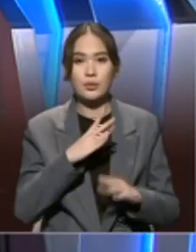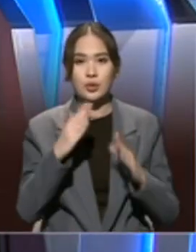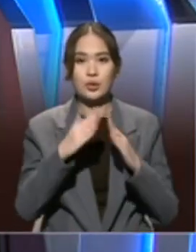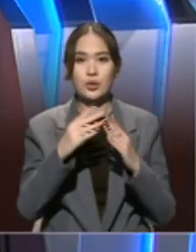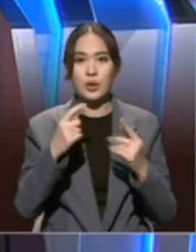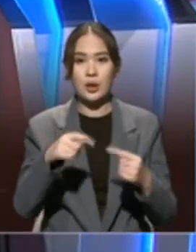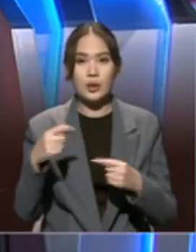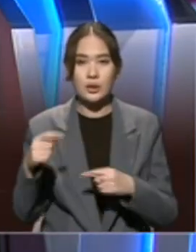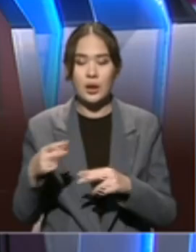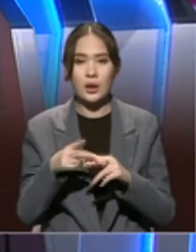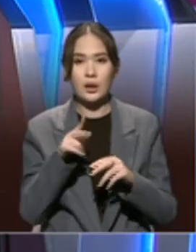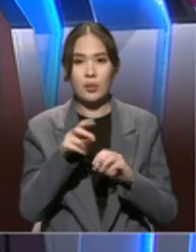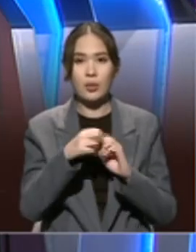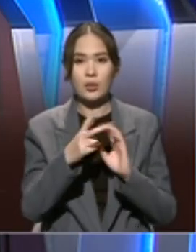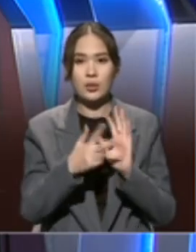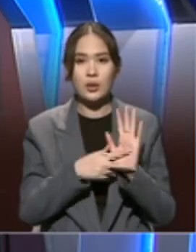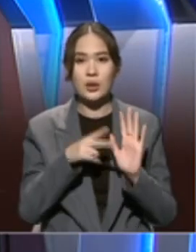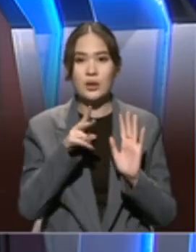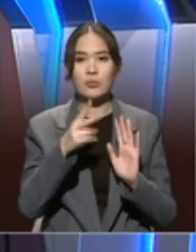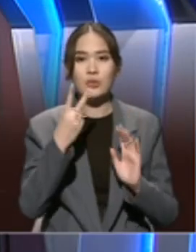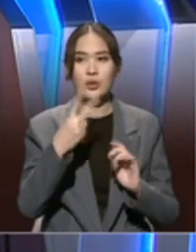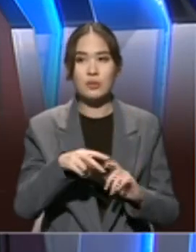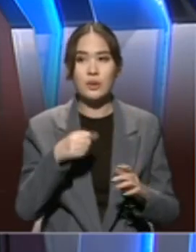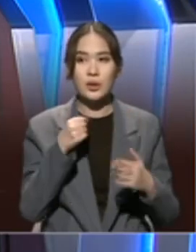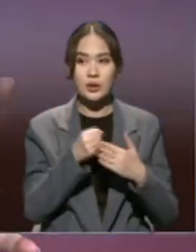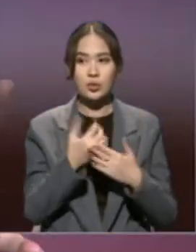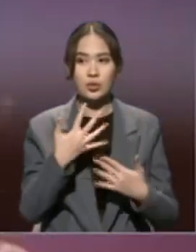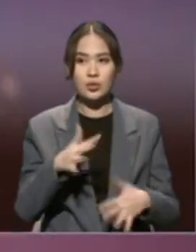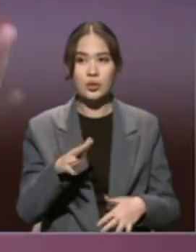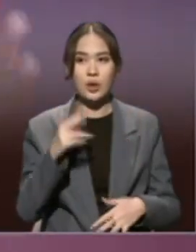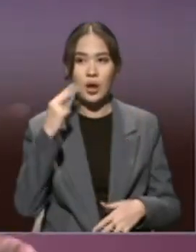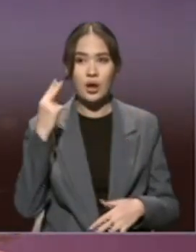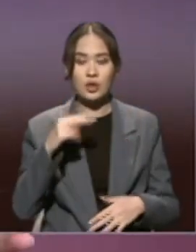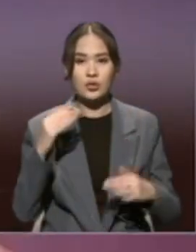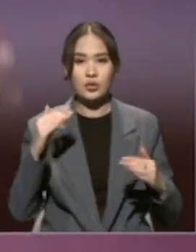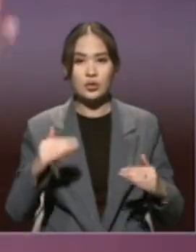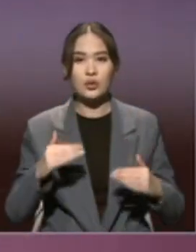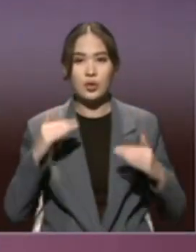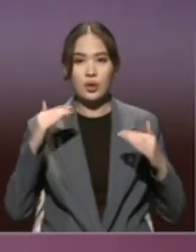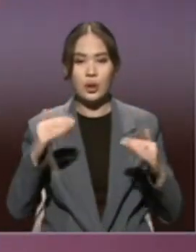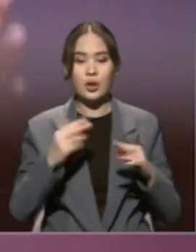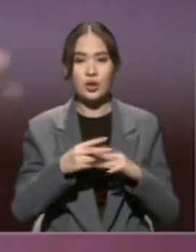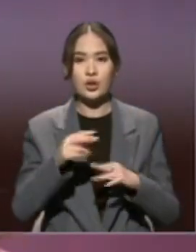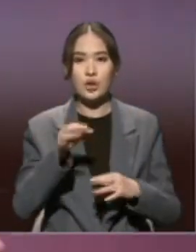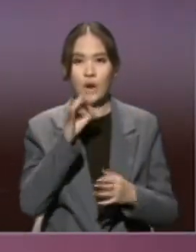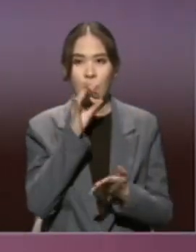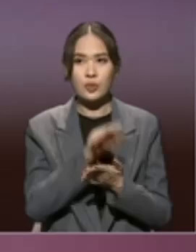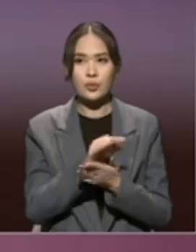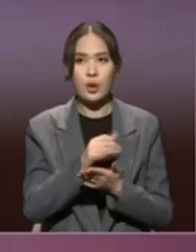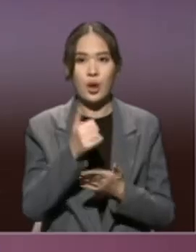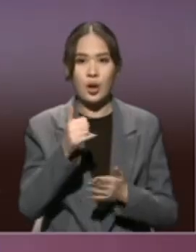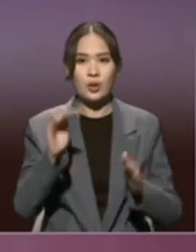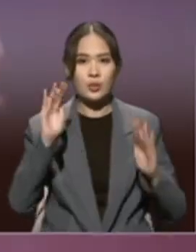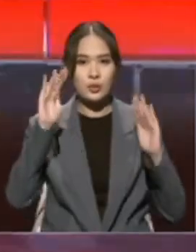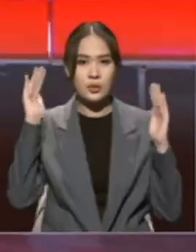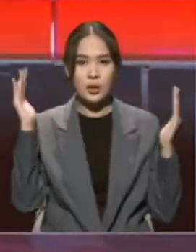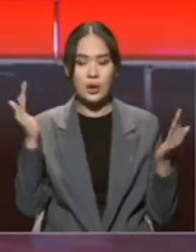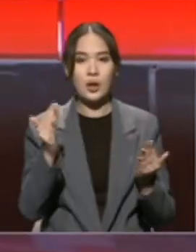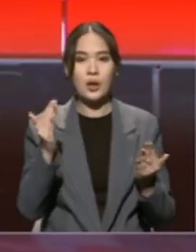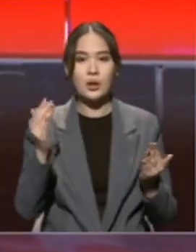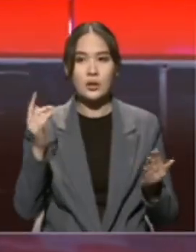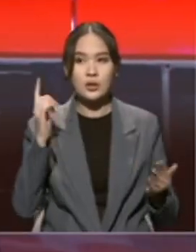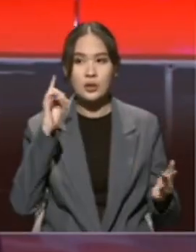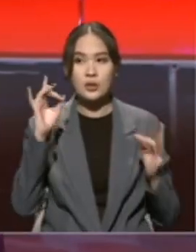Бізде 2018-2020-ға дейінгі үйлердің сапасы өте жоғары, өзіне жауапты. Жаңағы шума изоляция дейміз. Сіз қалай айтасыз? Соған